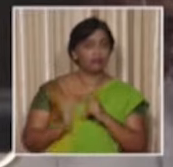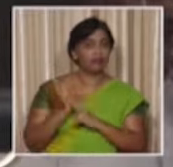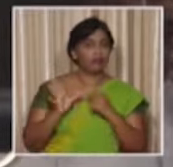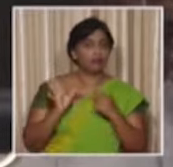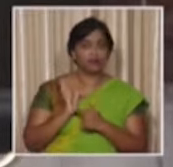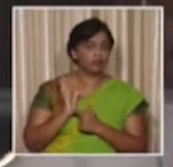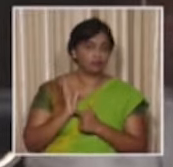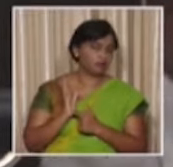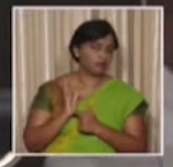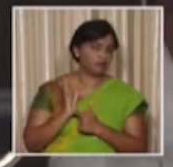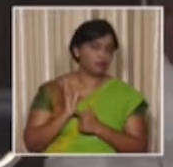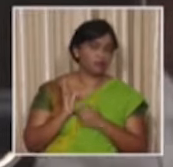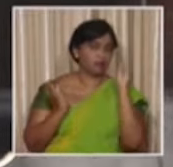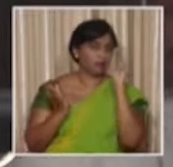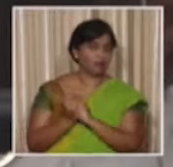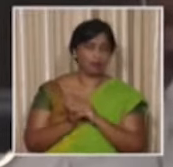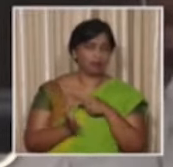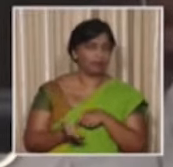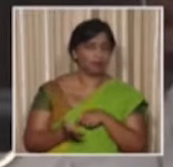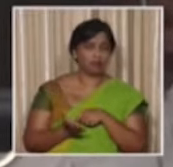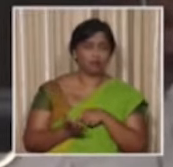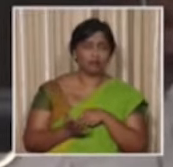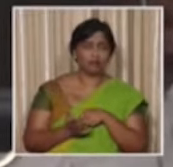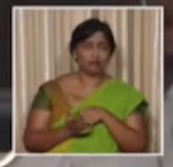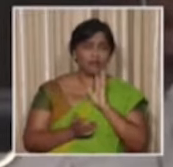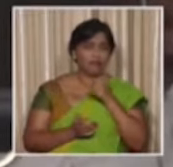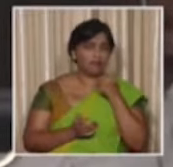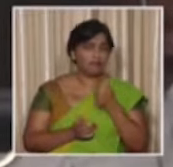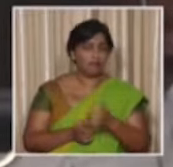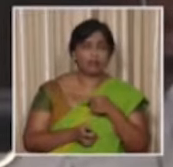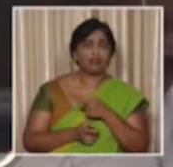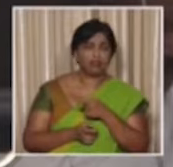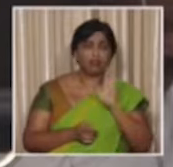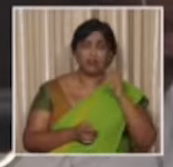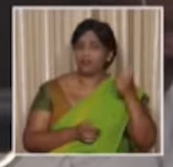එක ගහන එක අත්‍යවශ්‍ය දේවල් හැටියට